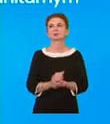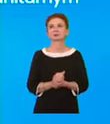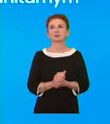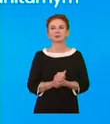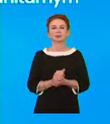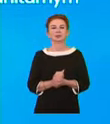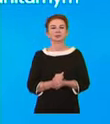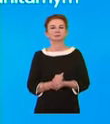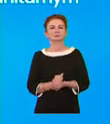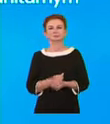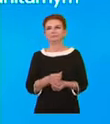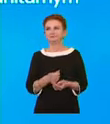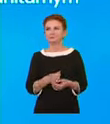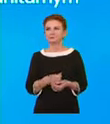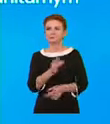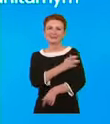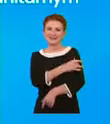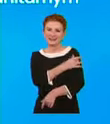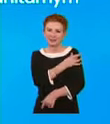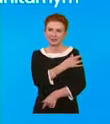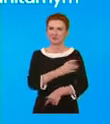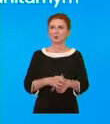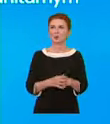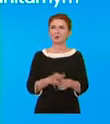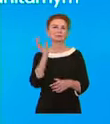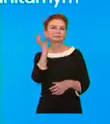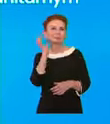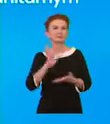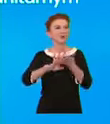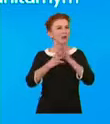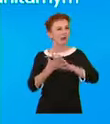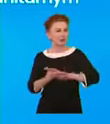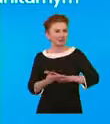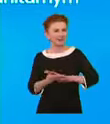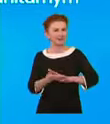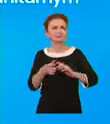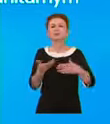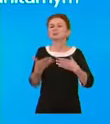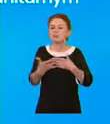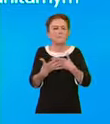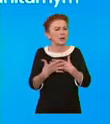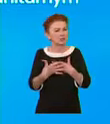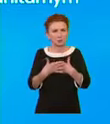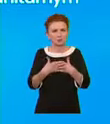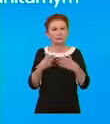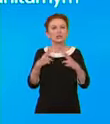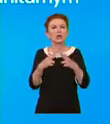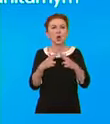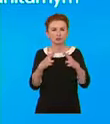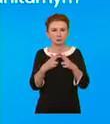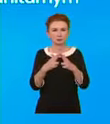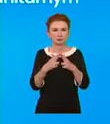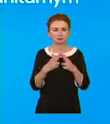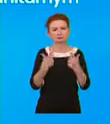salony tatuażu, piercingu czy powiedzmy rehabilitacji, tam gdzie jest bardzo bliski kontakt człowieka z człowiekiem i ta